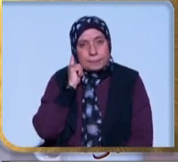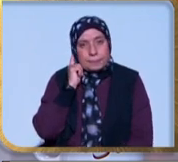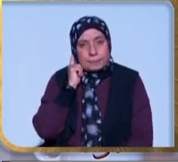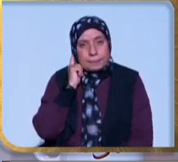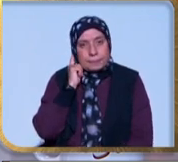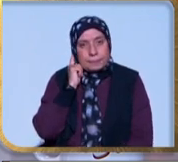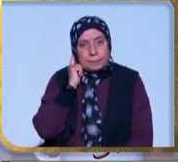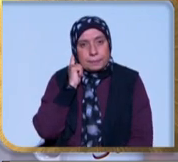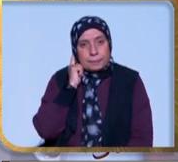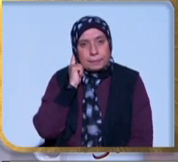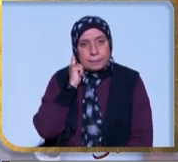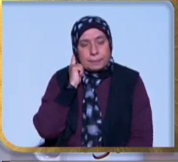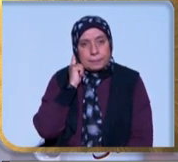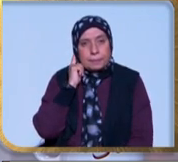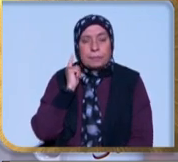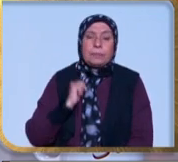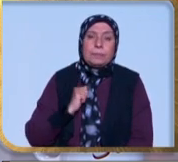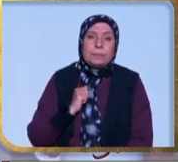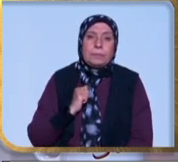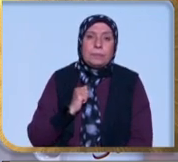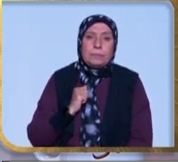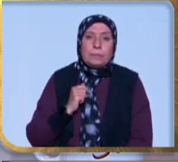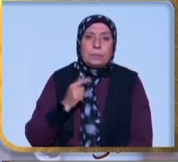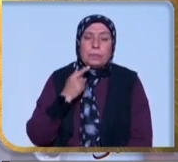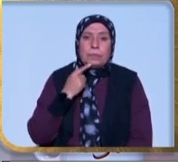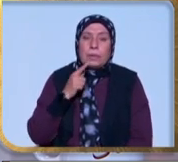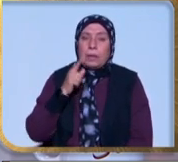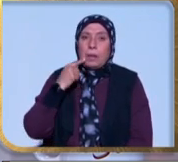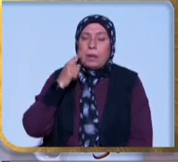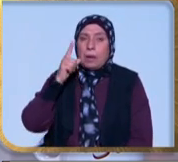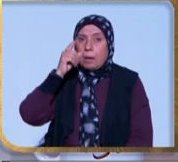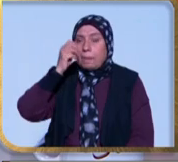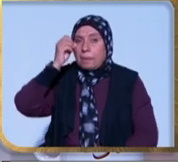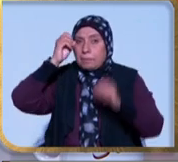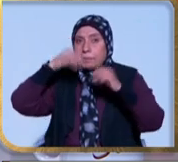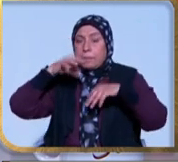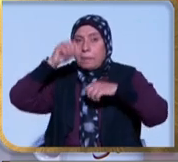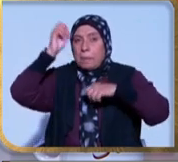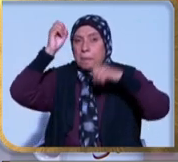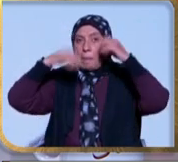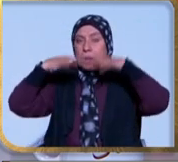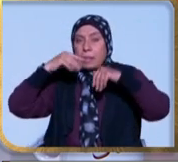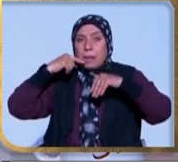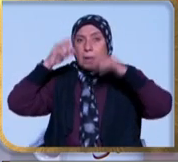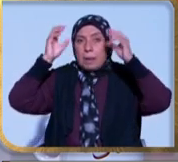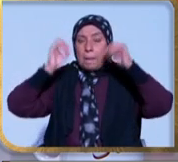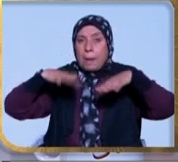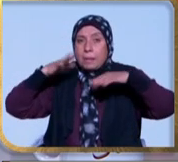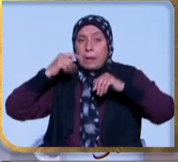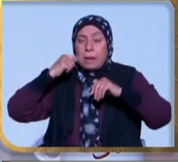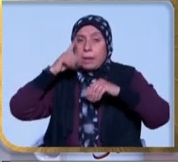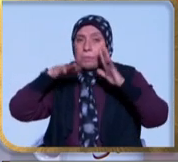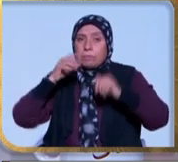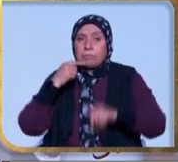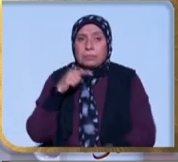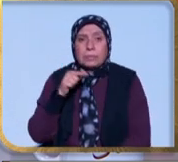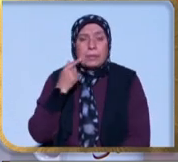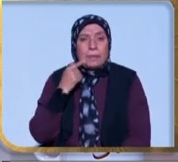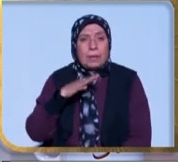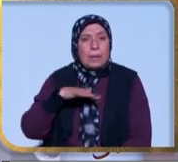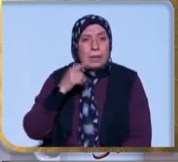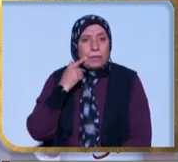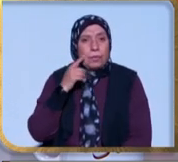وأنقص الله تعالى المطر فقلل المطر، نسبة المطر قلت، فبالتالي ده قل عن الحقول بتاعتهم وعن جناينهم